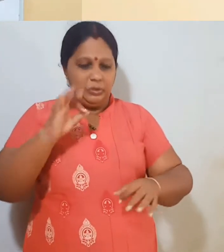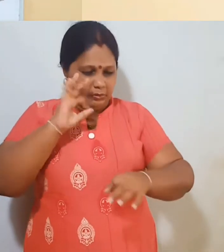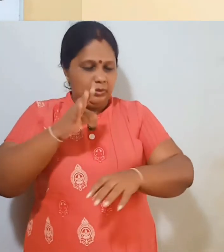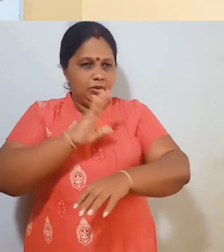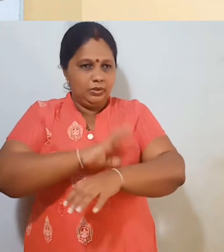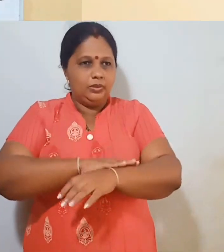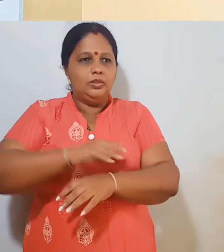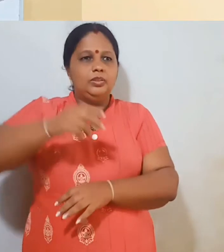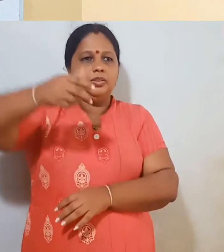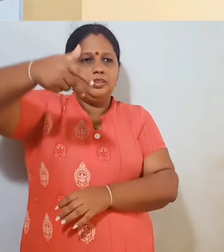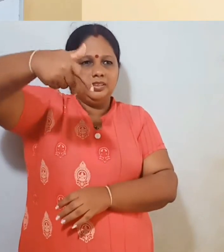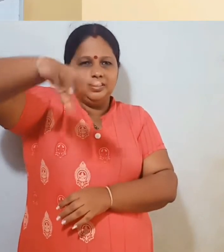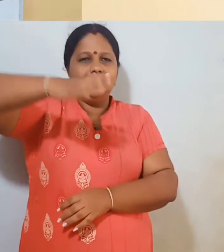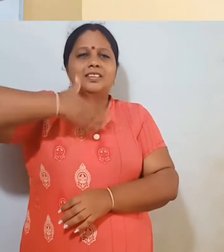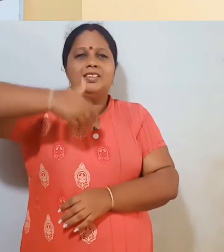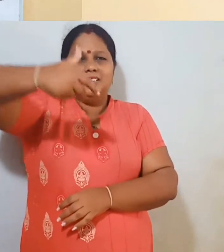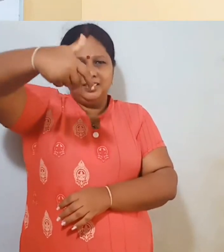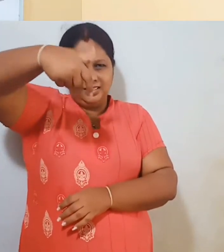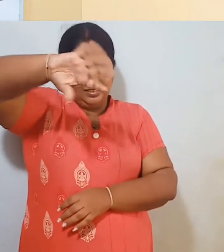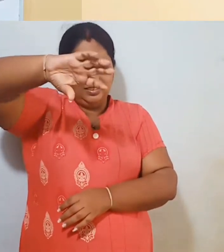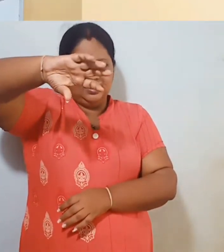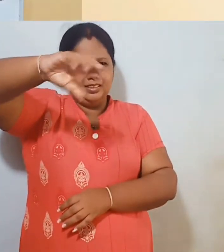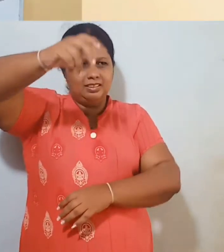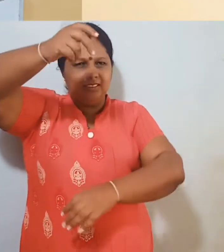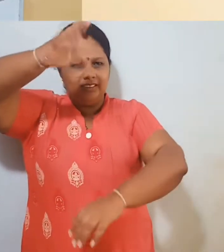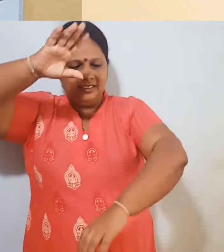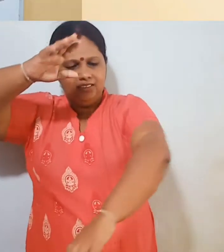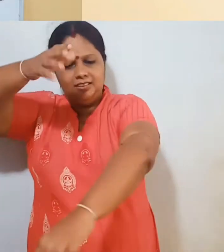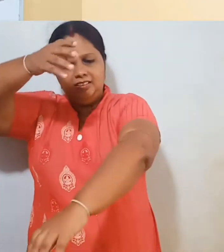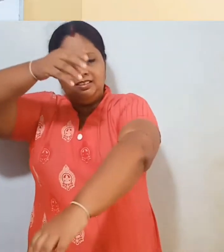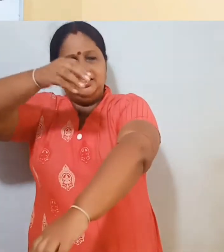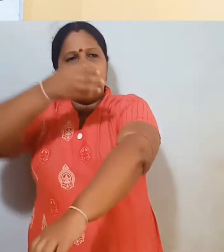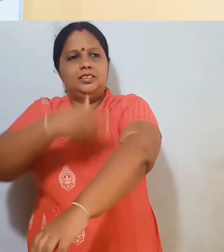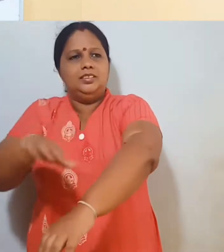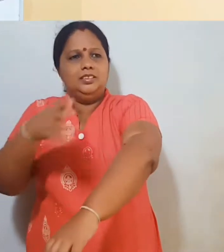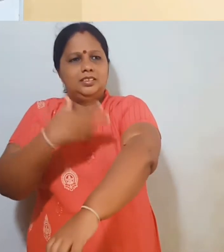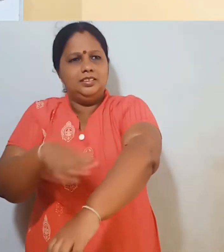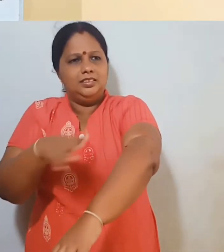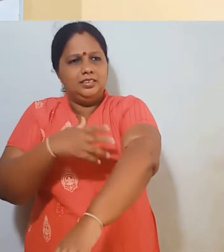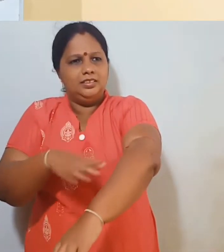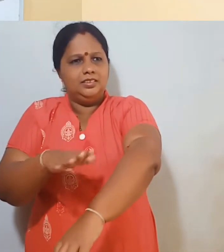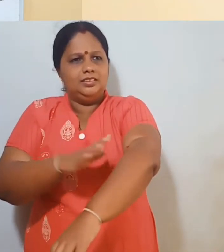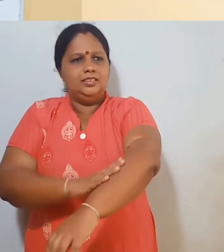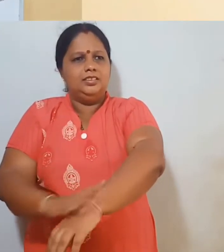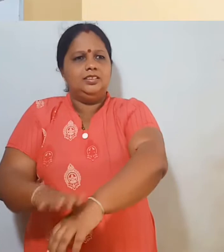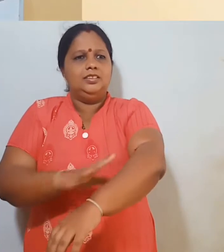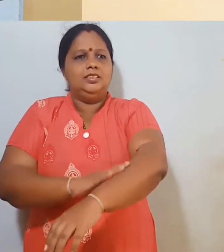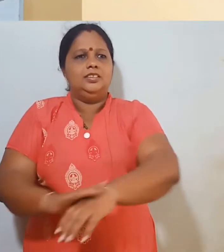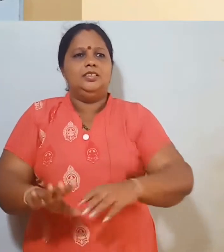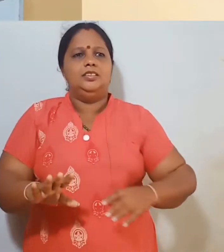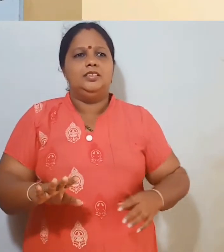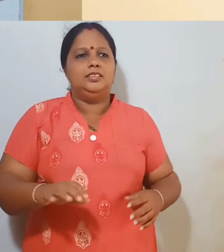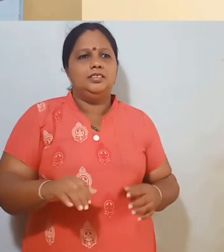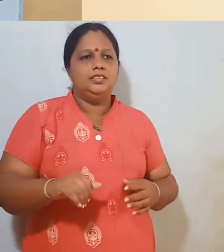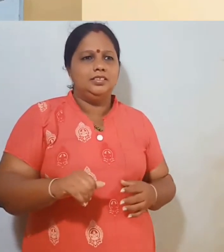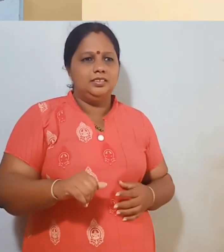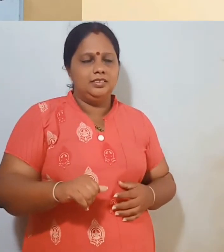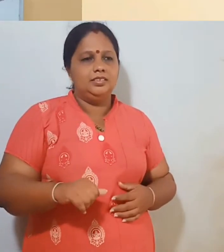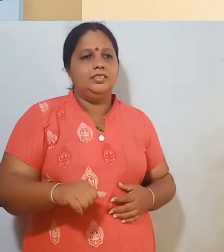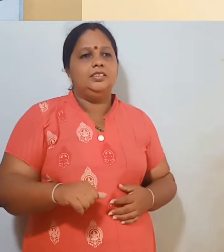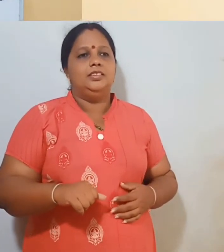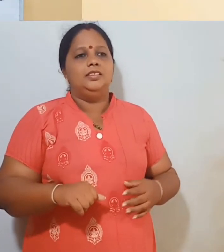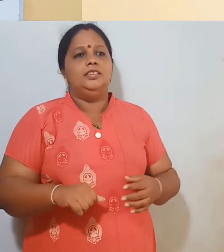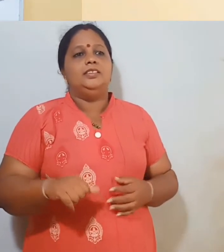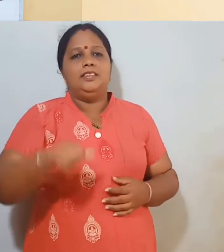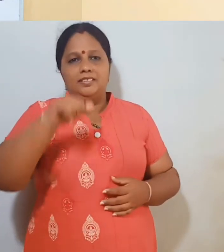திறந்து ஓடுற தண்ணி ரன்னிங் வாட்டர்ல கையை பிடிச்சு கொண்டே இருங்க. உடம்புலையா ஷவரை திறந்து தண்ணிக்குள்ள நில்லுங்க. ஓடுற தண்ணி விட்டு